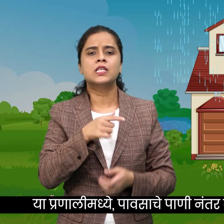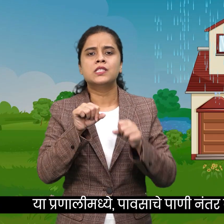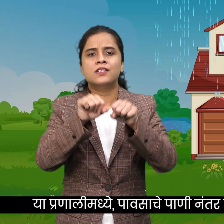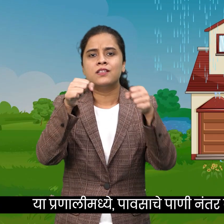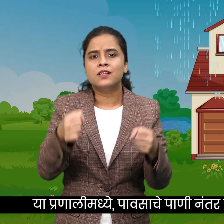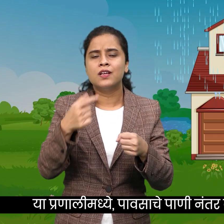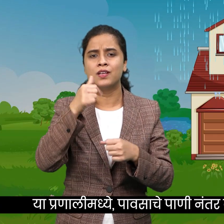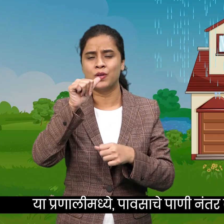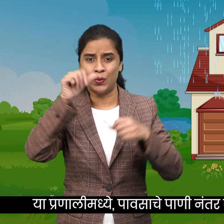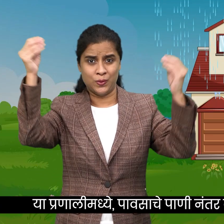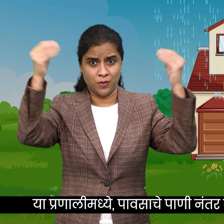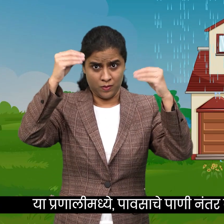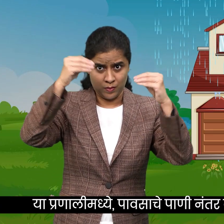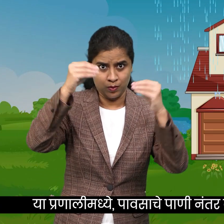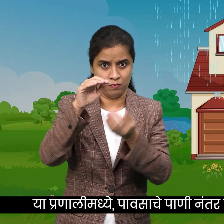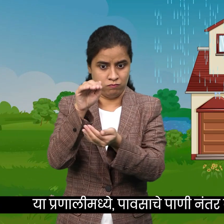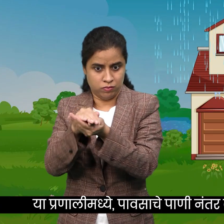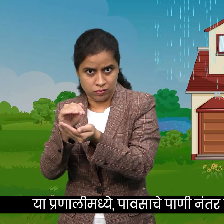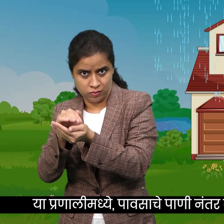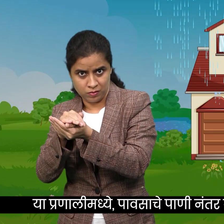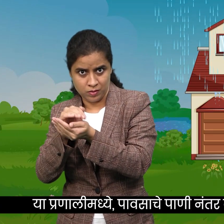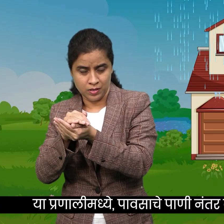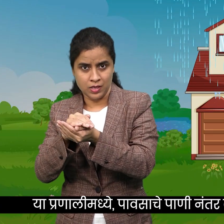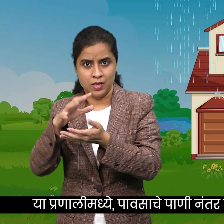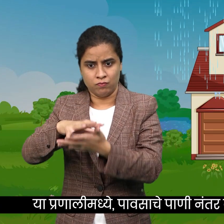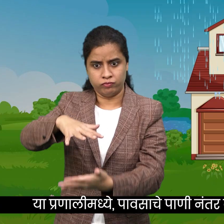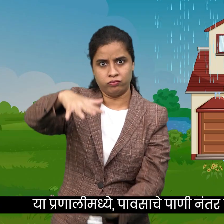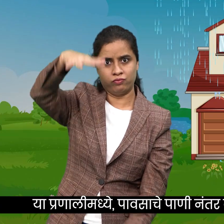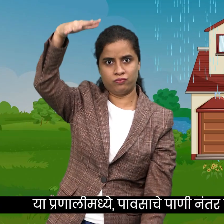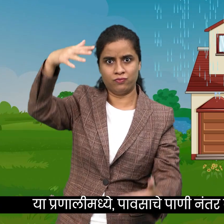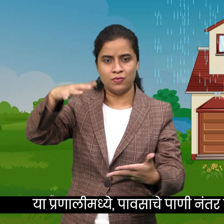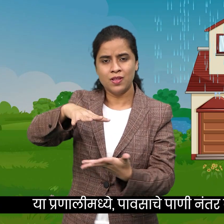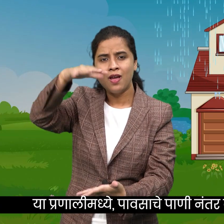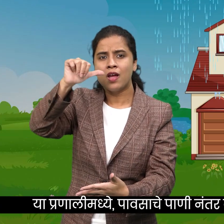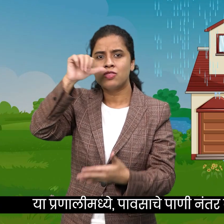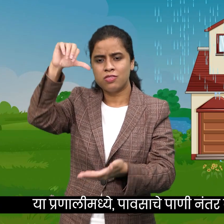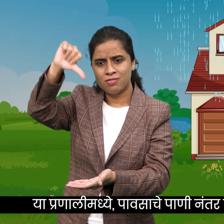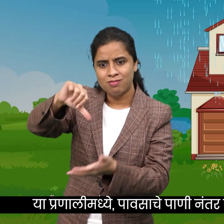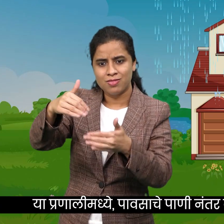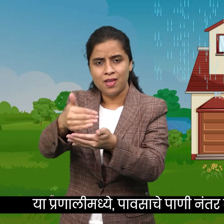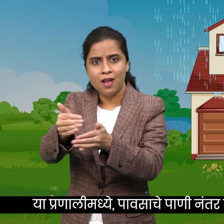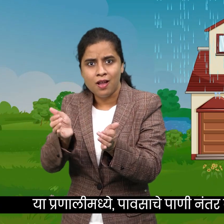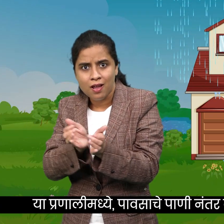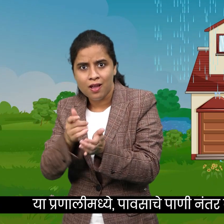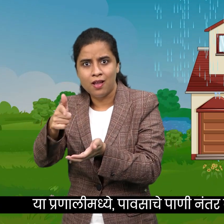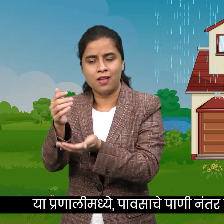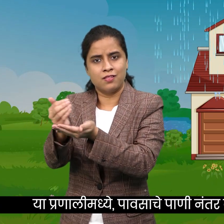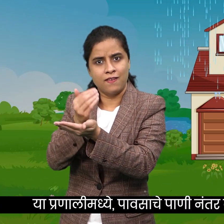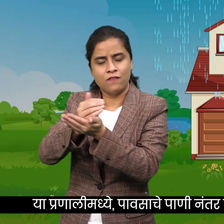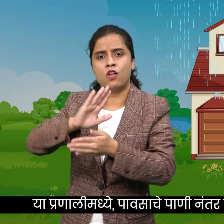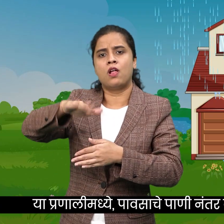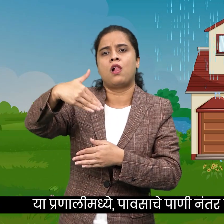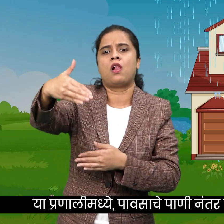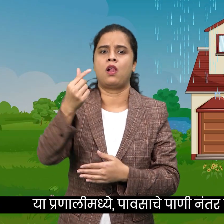या प्रणालीमध्ये पावसाचे पाणी नंतर वापरण्यासाठी साठवण टाकीमध्ये साठवले जाते.